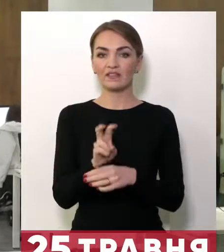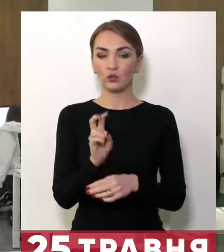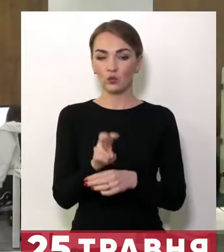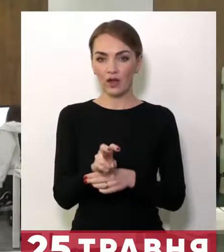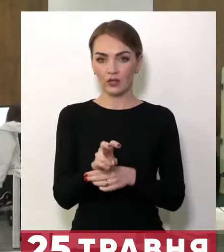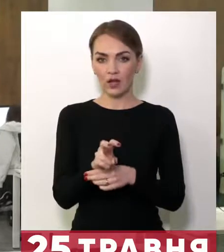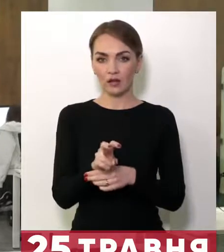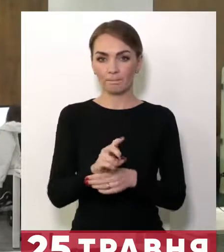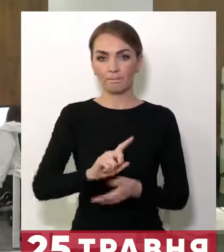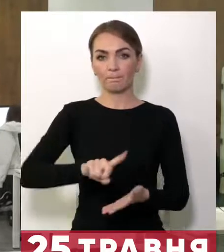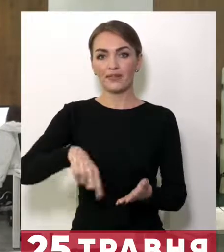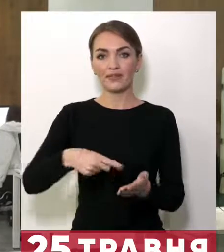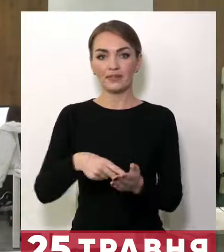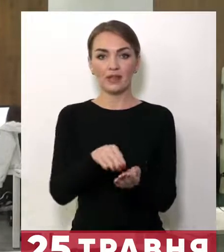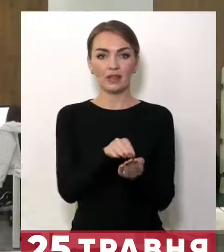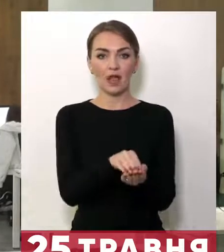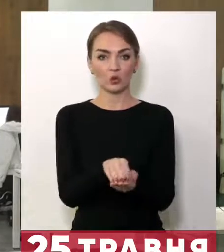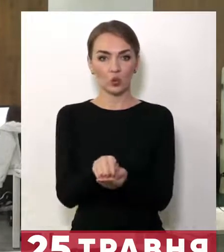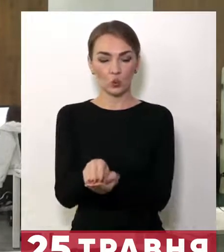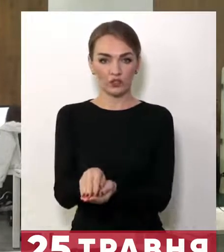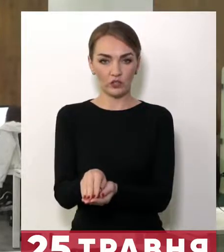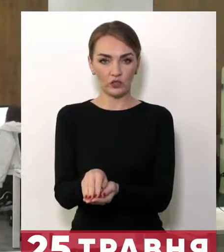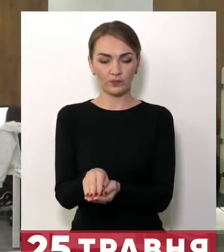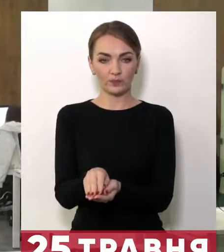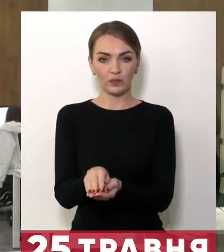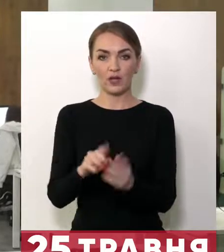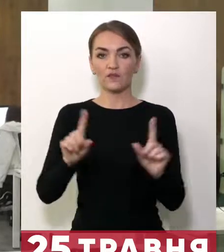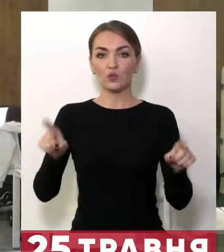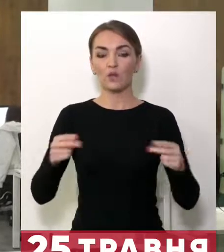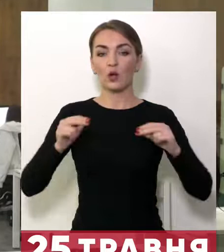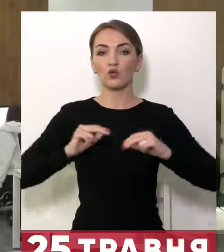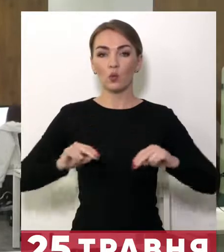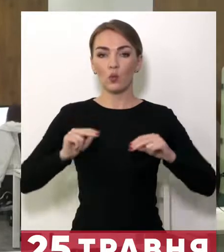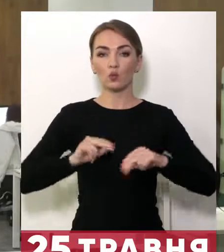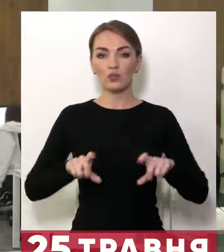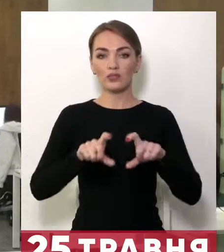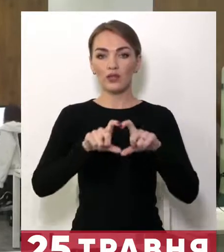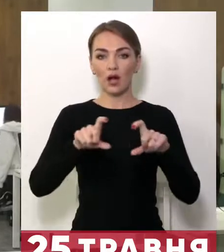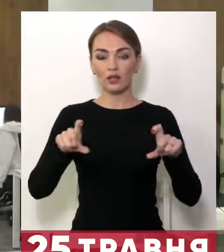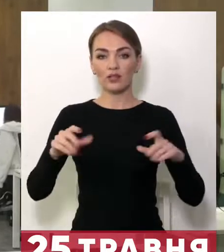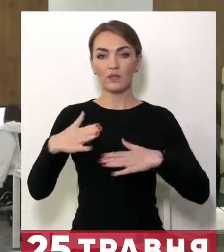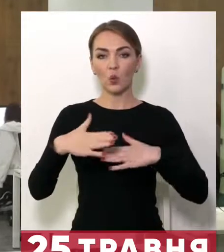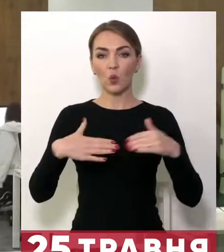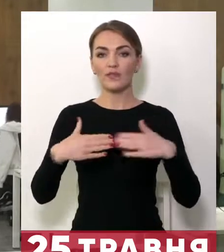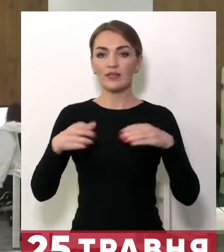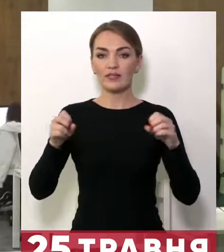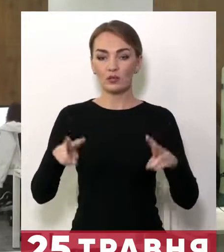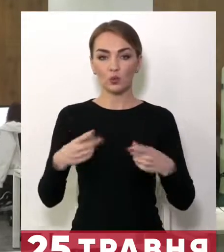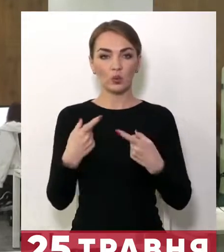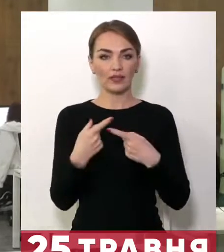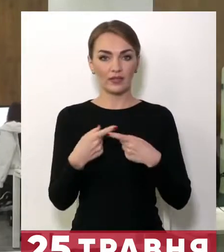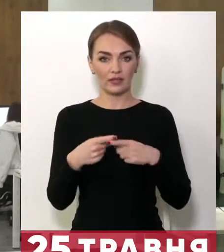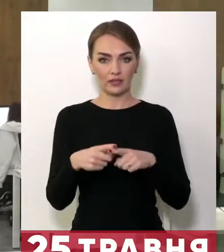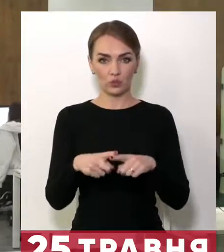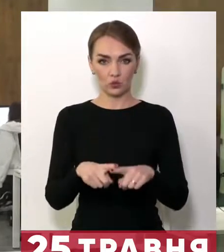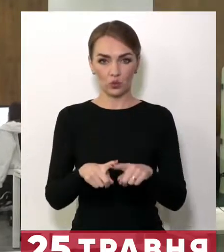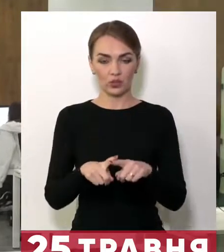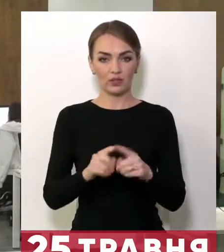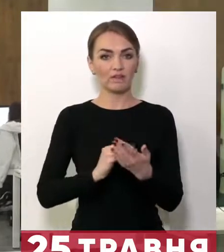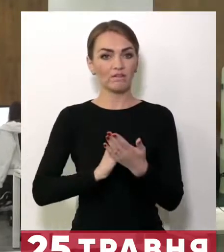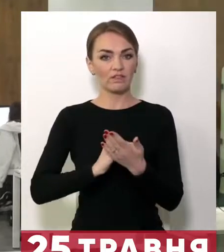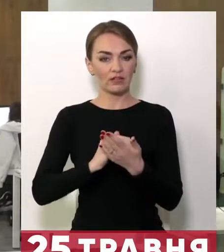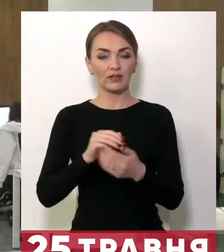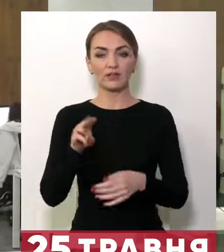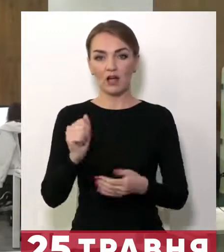відвідування міських кладовищ. Відновлять роботу заклади професійно-технічної